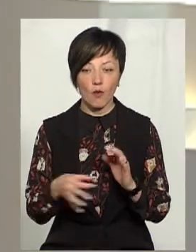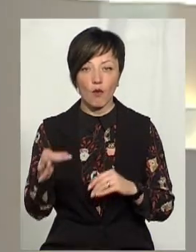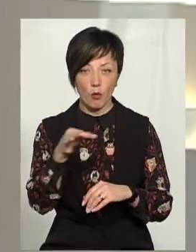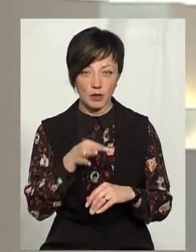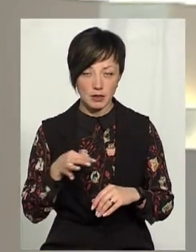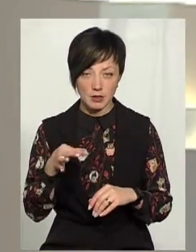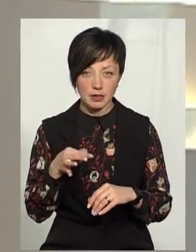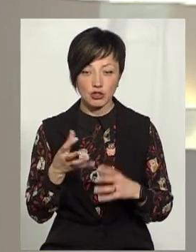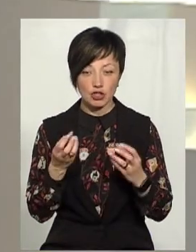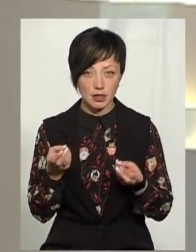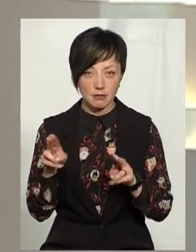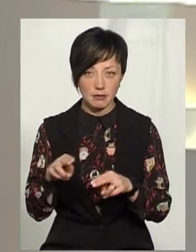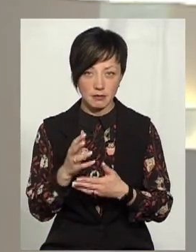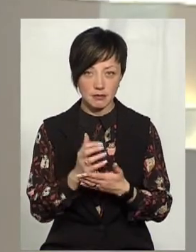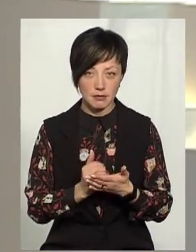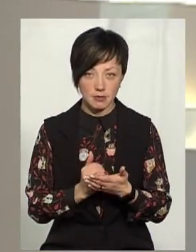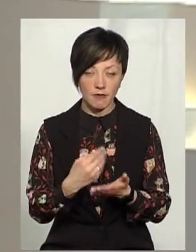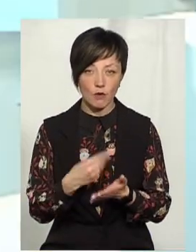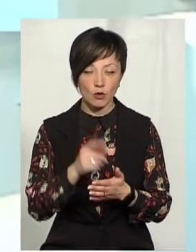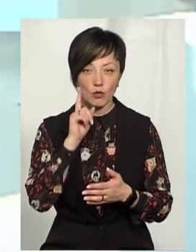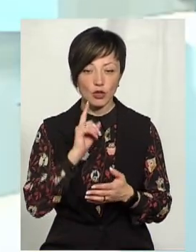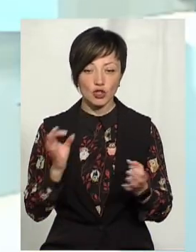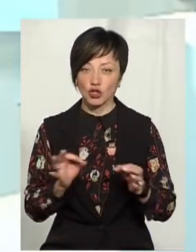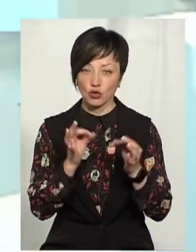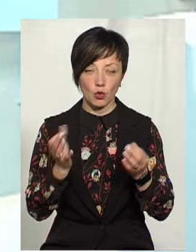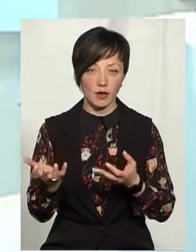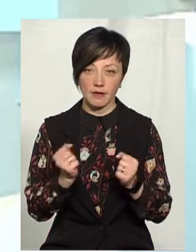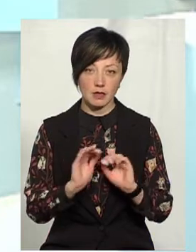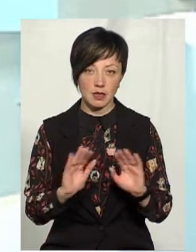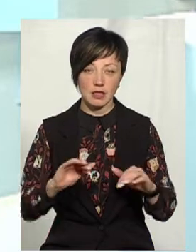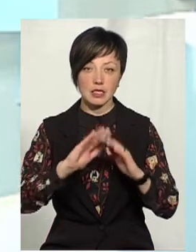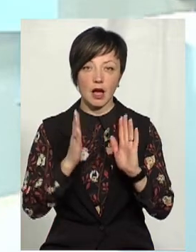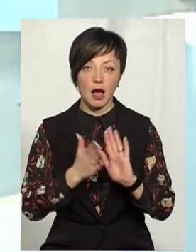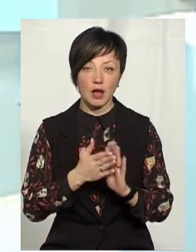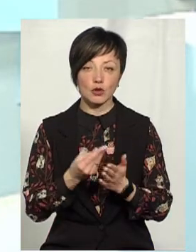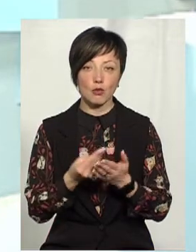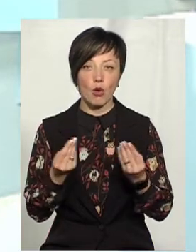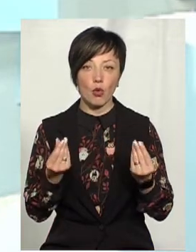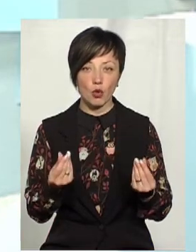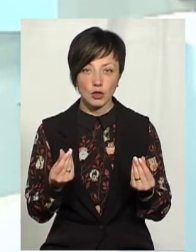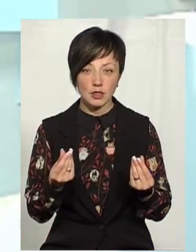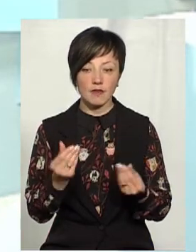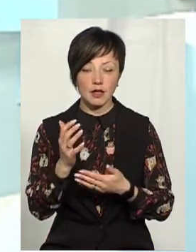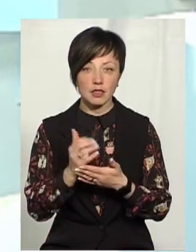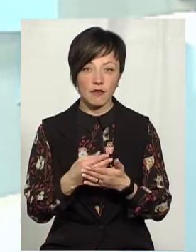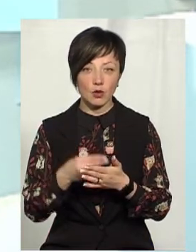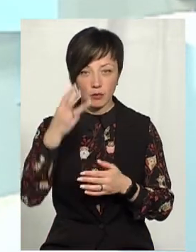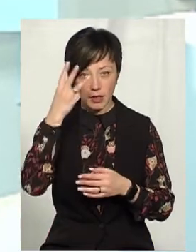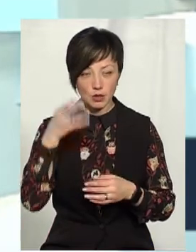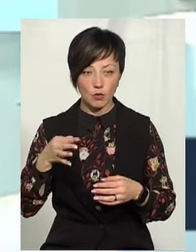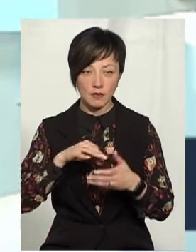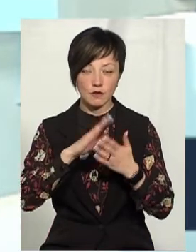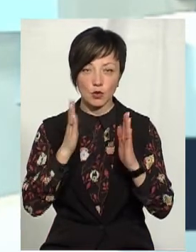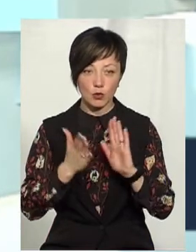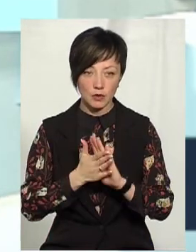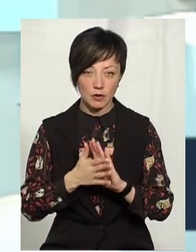області, маю на увазі, і чи ще є там запас? Із резервного фонду поки що нічого не взято. Загальна сума коштів, яка є в резервному фонді Хмельницької області, в